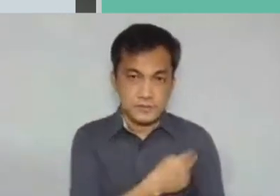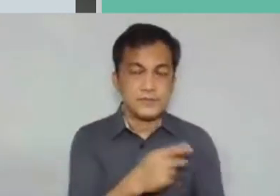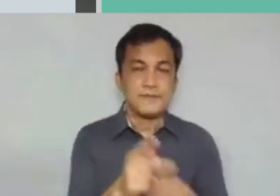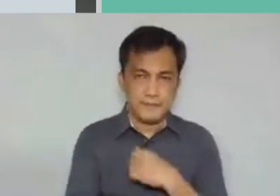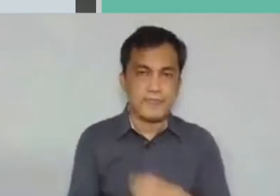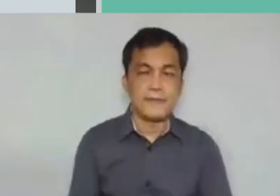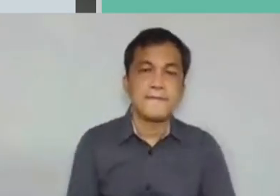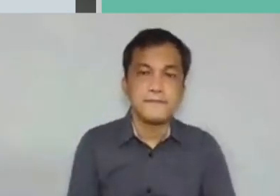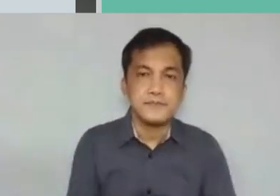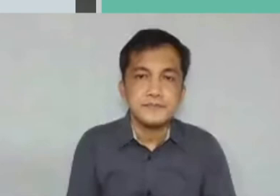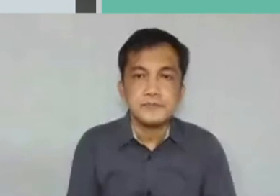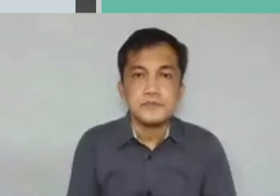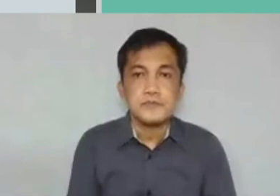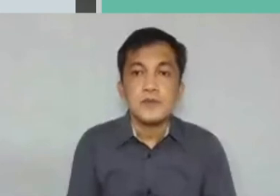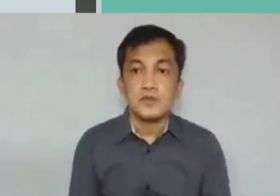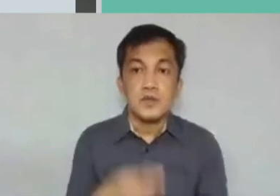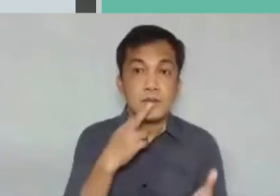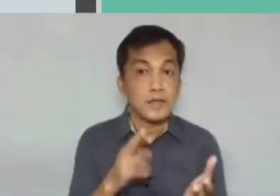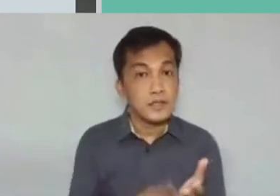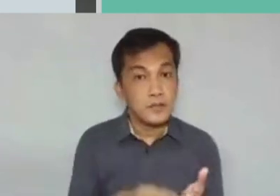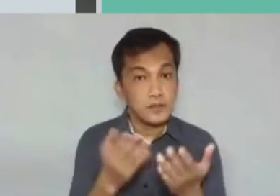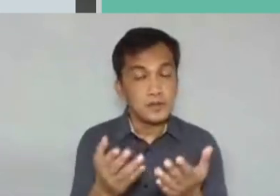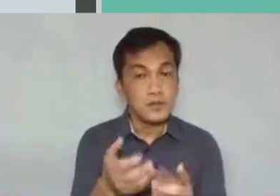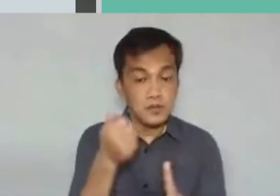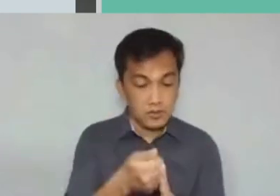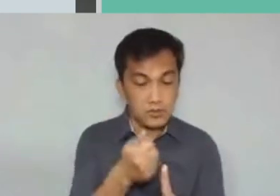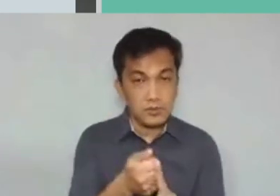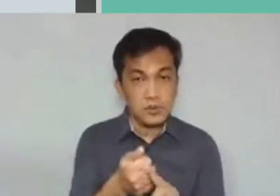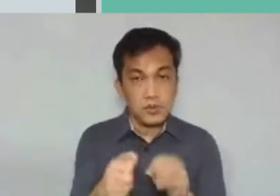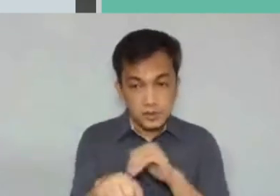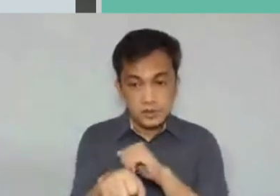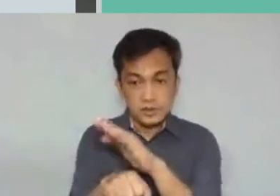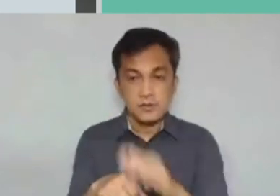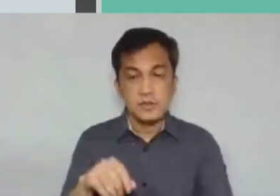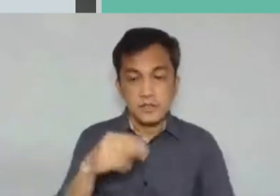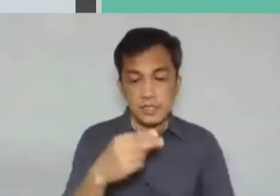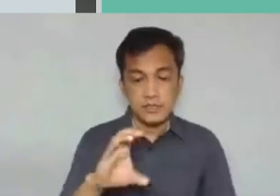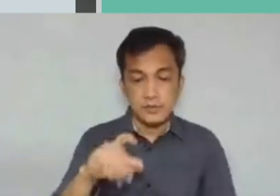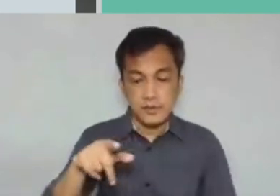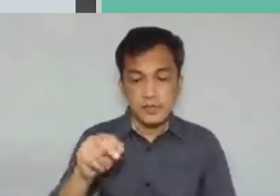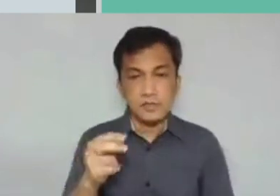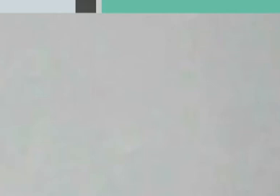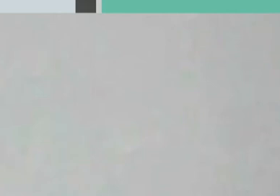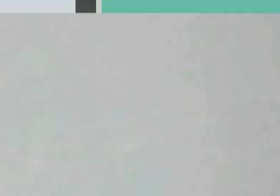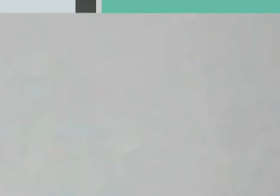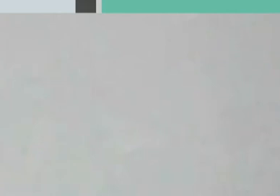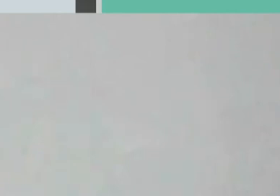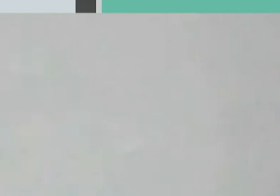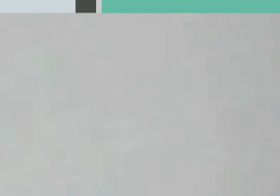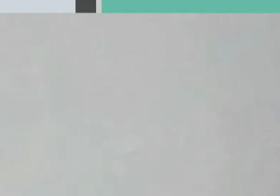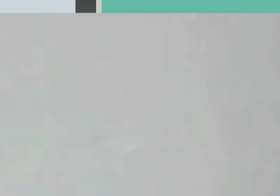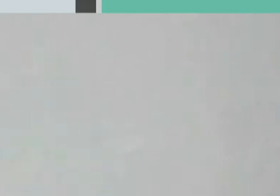Ang mga ulat na ito ay otomatiko rin ipinapadala sa HCPN linggo-linggo ang ischedule na